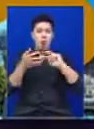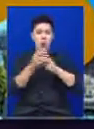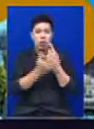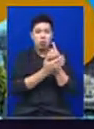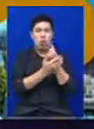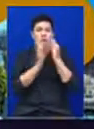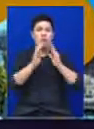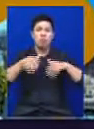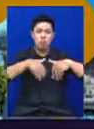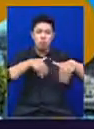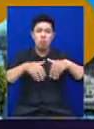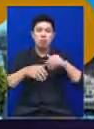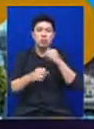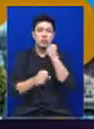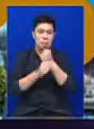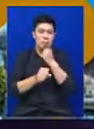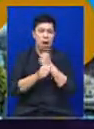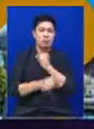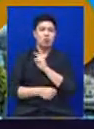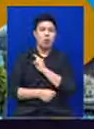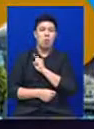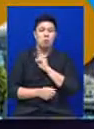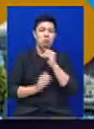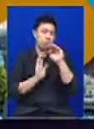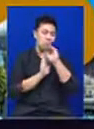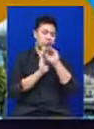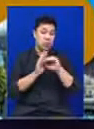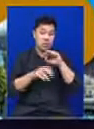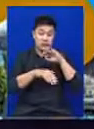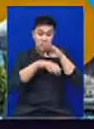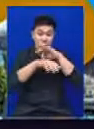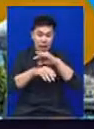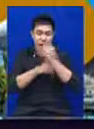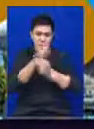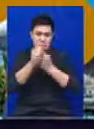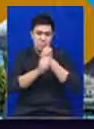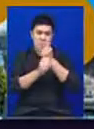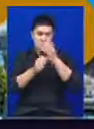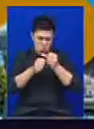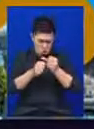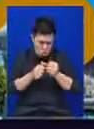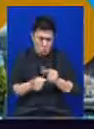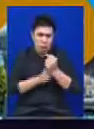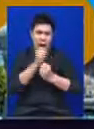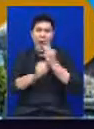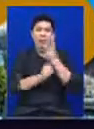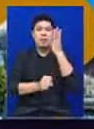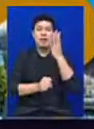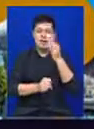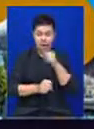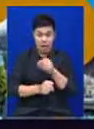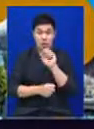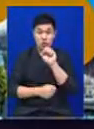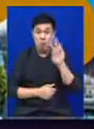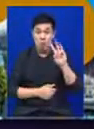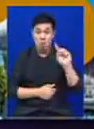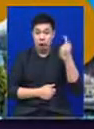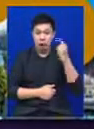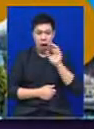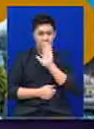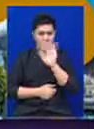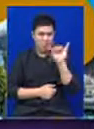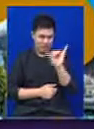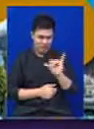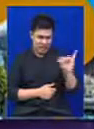ชาวไทยในระดับประเทศและกำหนดวาระดำรงตำแหน่งไว้5ปีนะหลานสำหรับสว.ใหม่นี้เขาก็ห้ามเครือญ